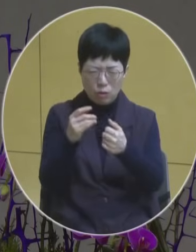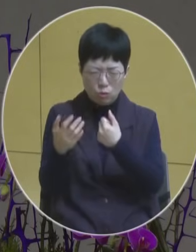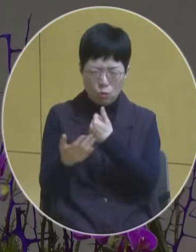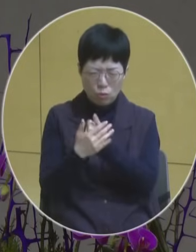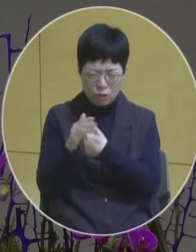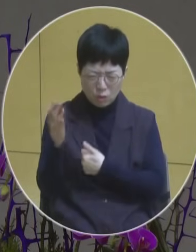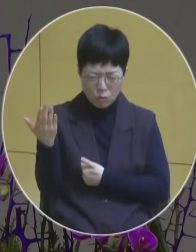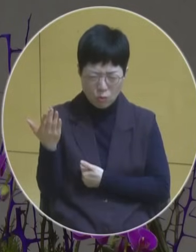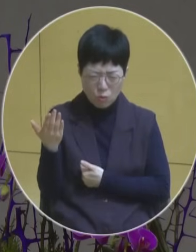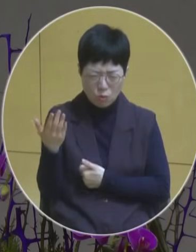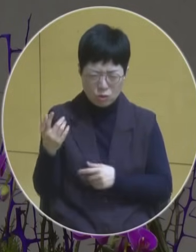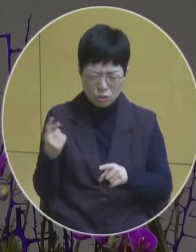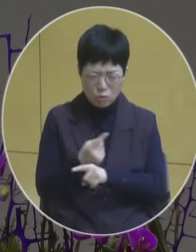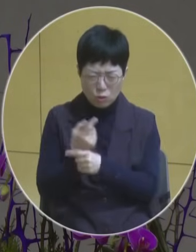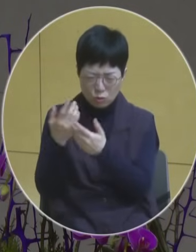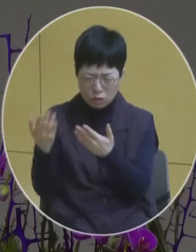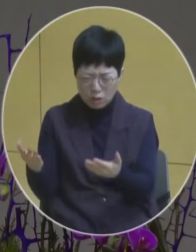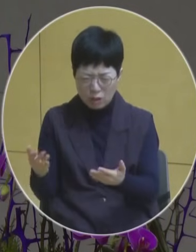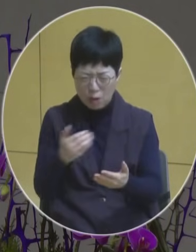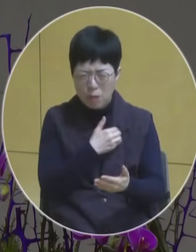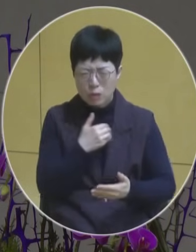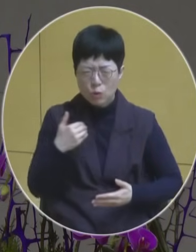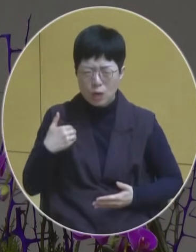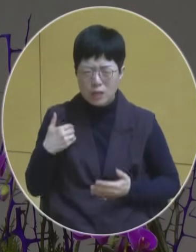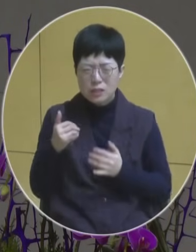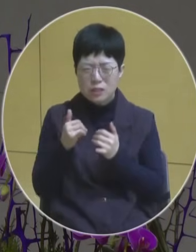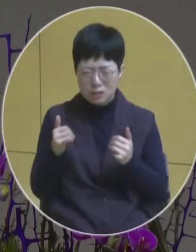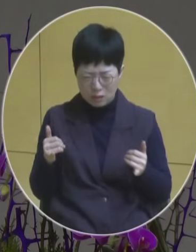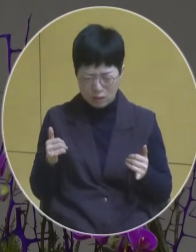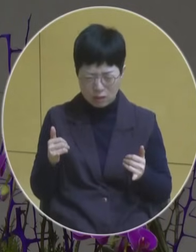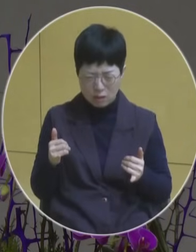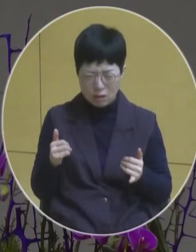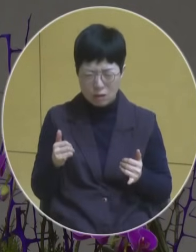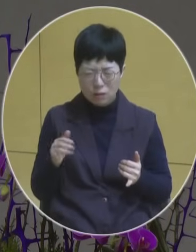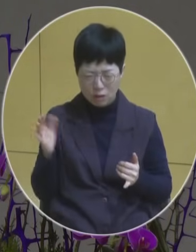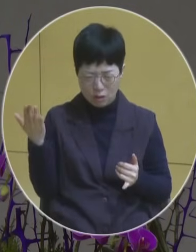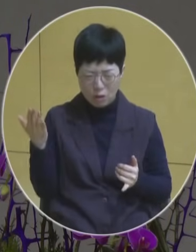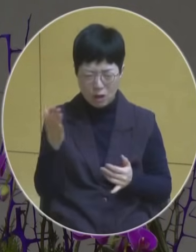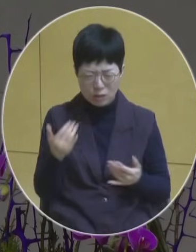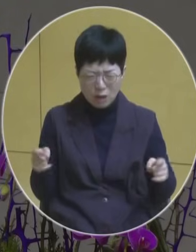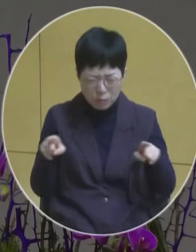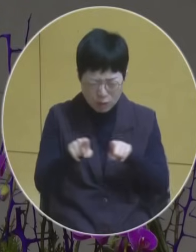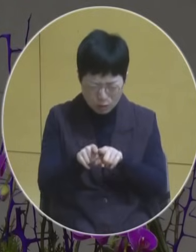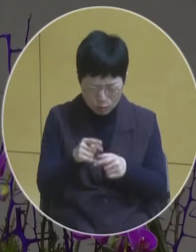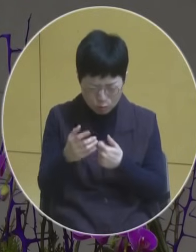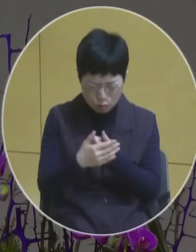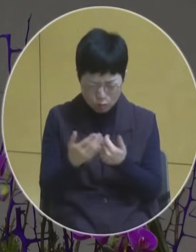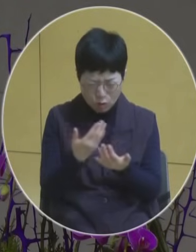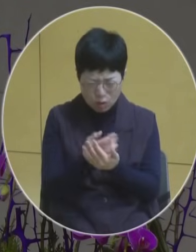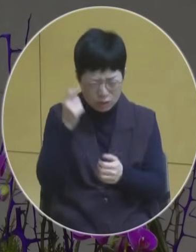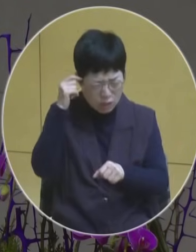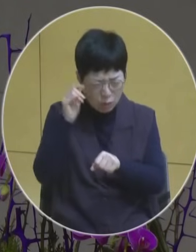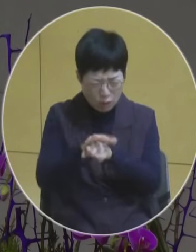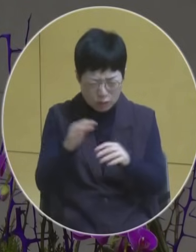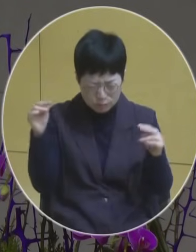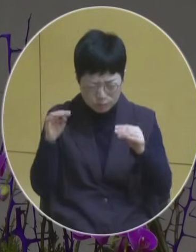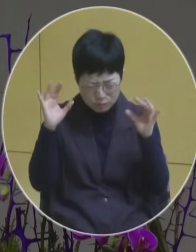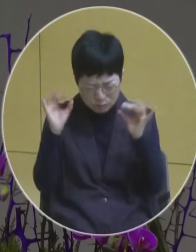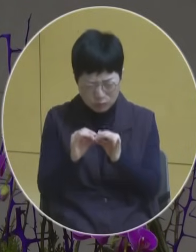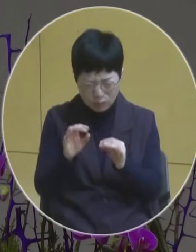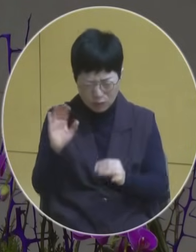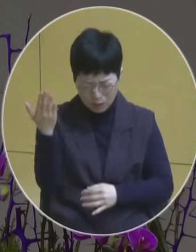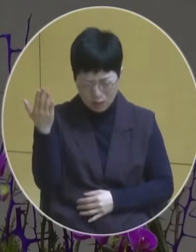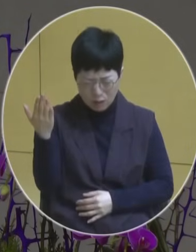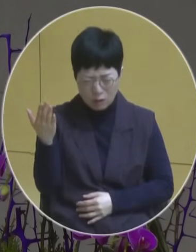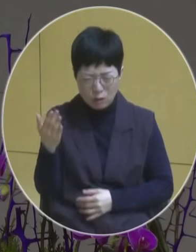하시고 또 치료하는 분들에게는 만족감을 줄 수 있도록 하나님께서 함께 하셔서 하나님 지혜로운 타협들이 이루어질 수 있도록